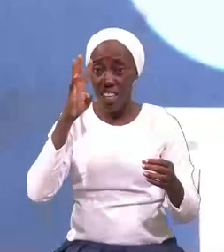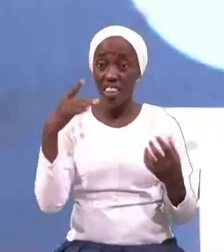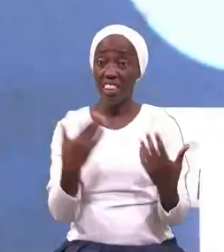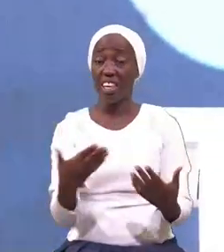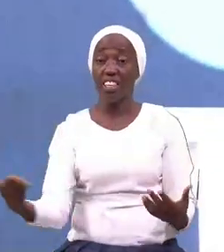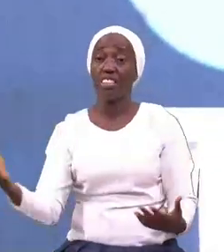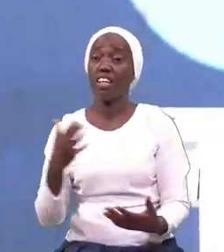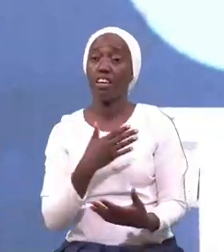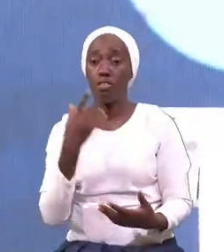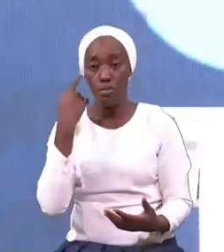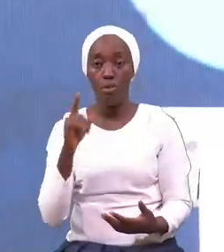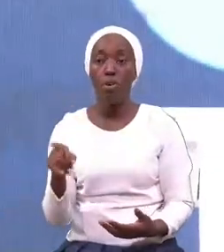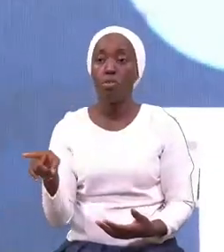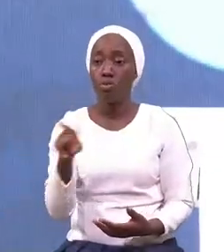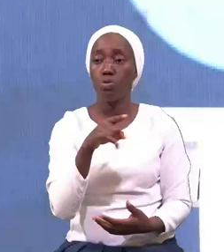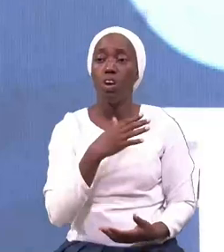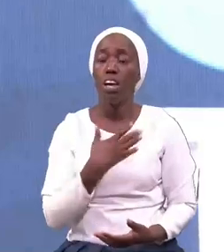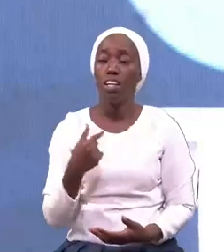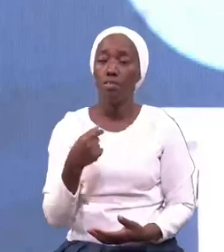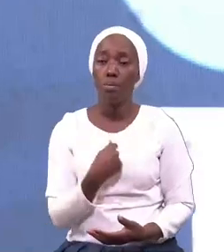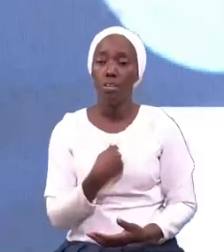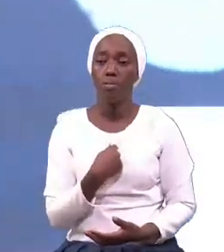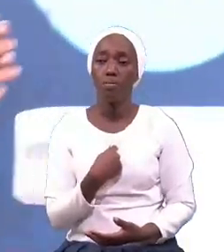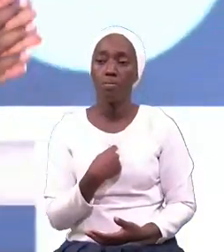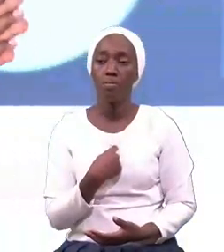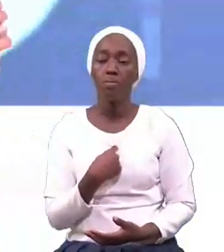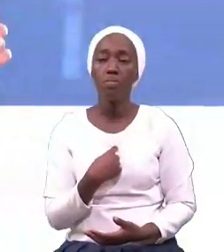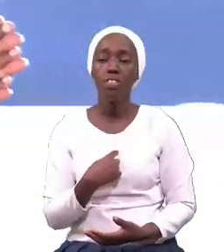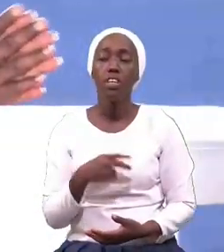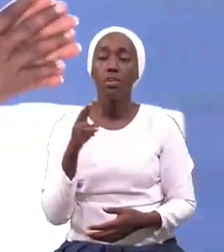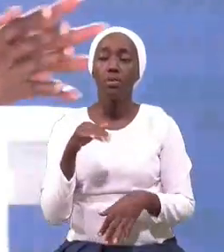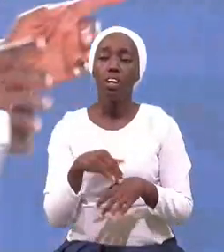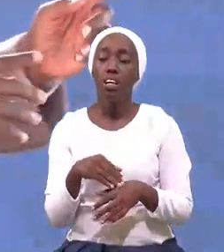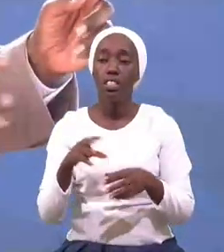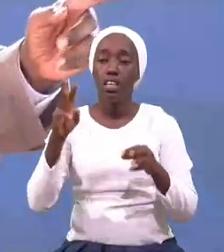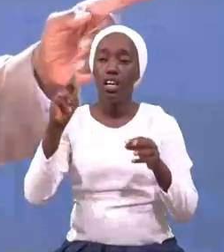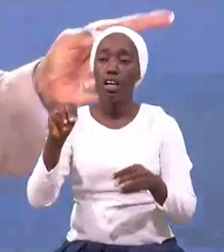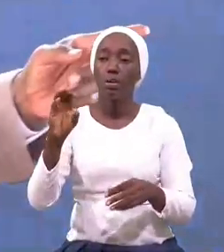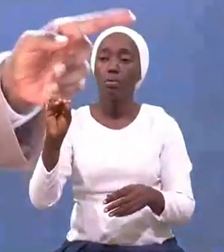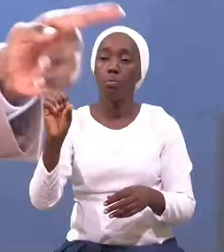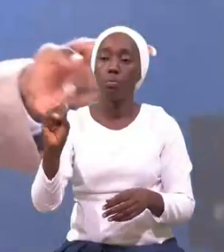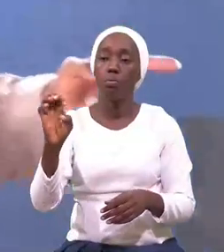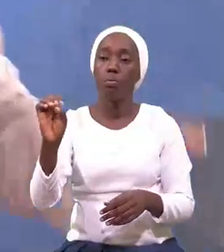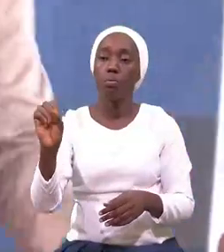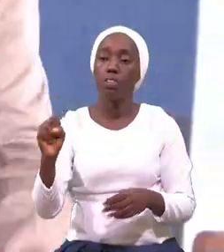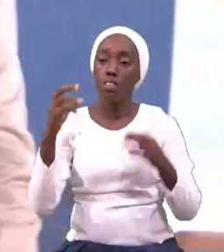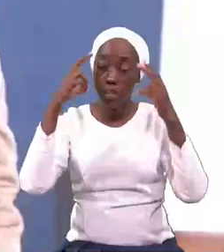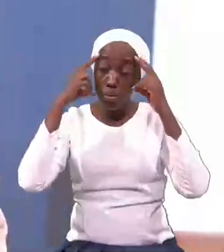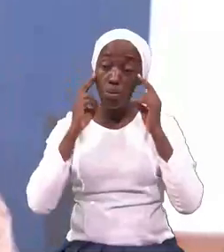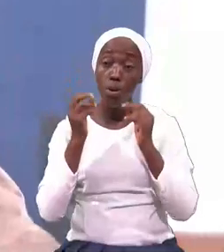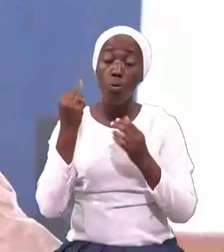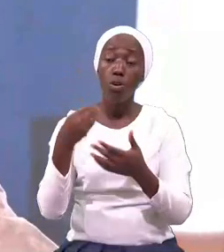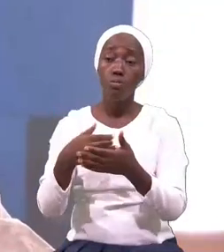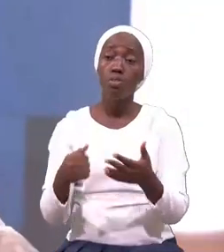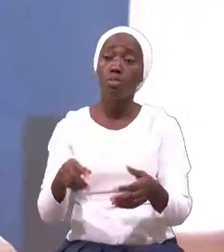il y a de multiples événements et activités pour vous et moi. Regardez Moïse. Il était devant Pharaon.